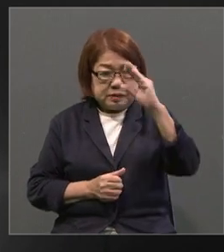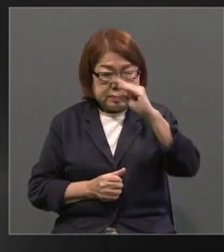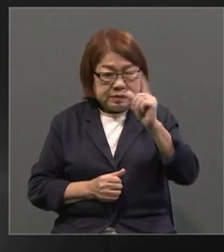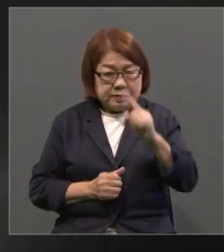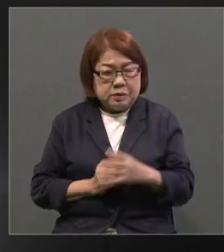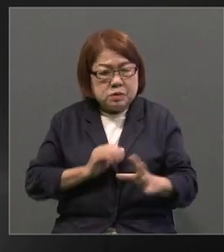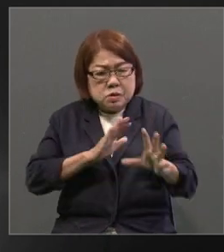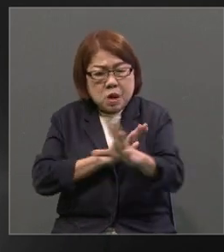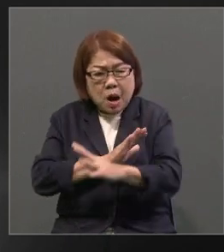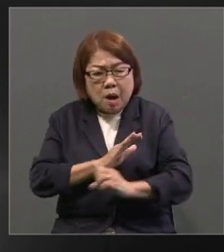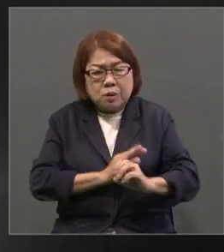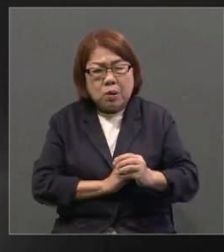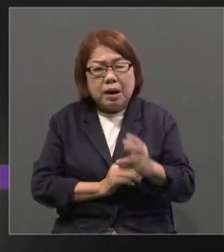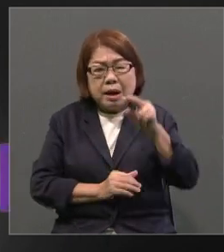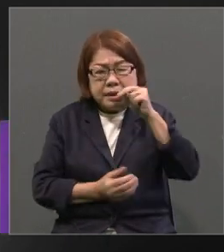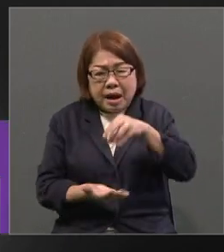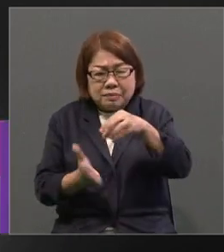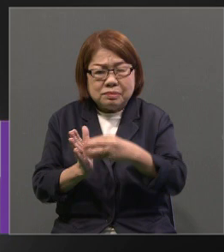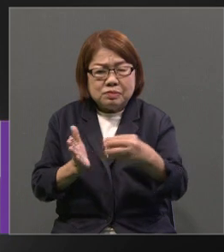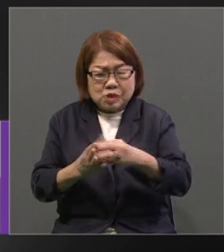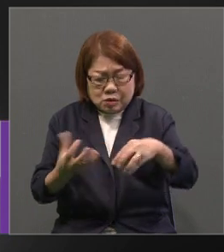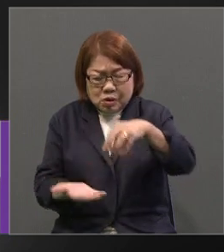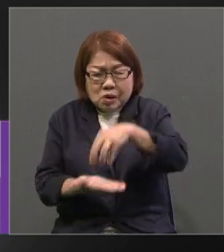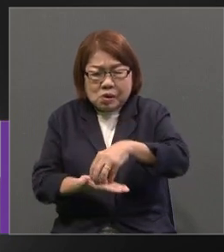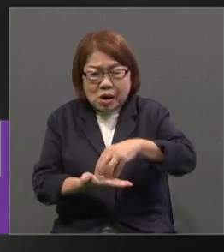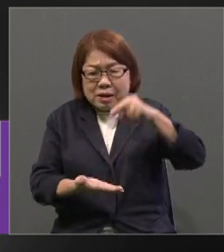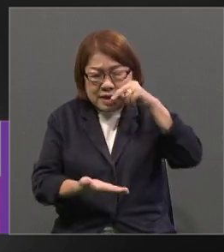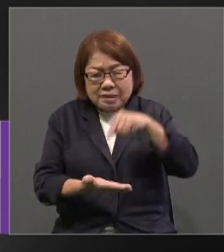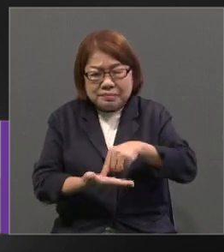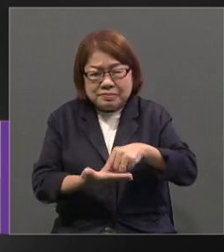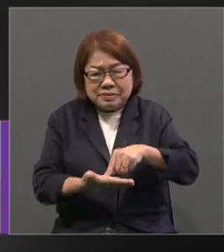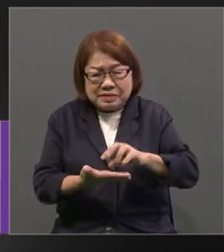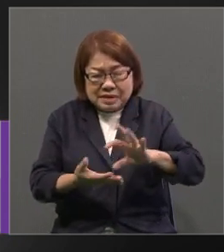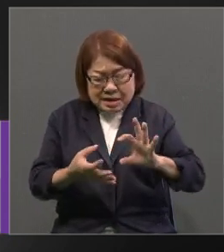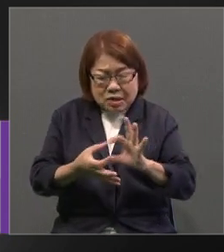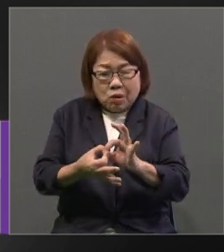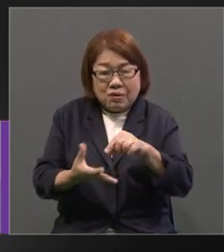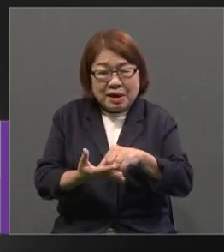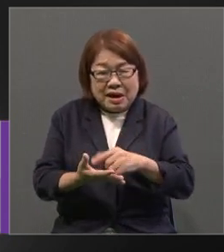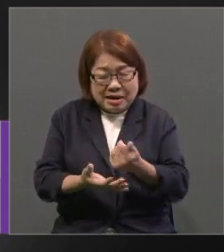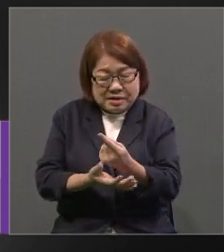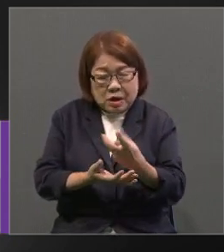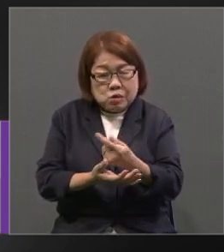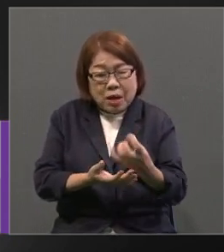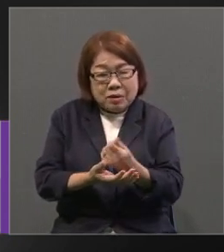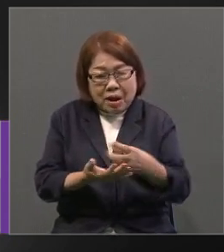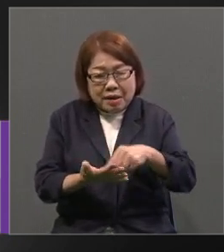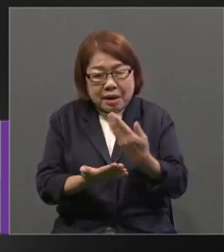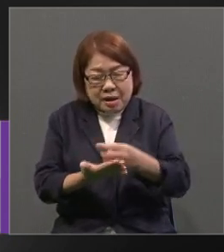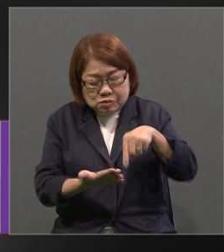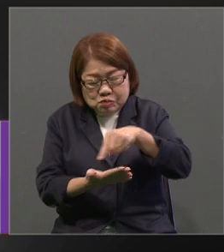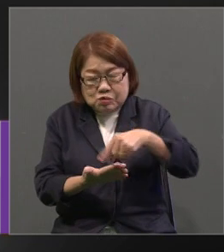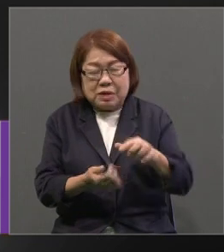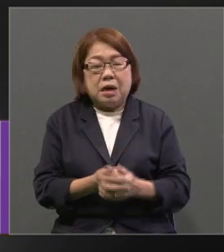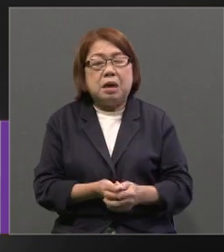มาตรวัดน้ำประปานี่คือภาพเหตุการณ์ที่อำเภอเมืองจังหวัดสงขลานะครับการประปาส่วนภูมิภาค